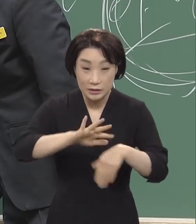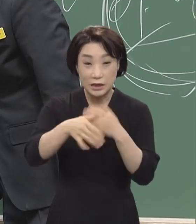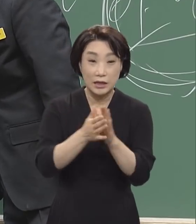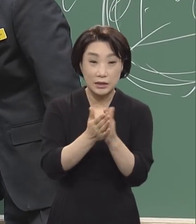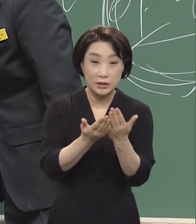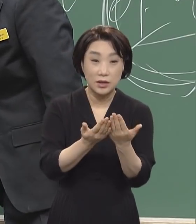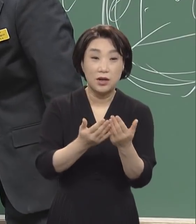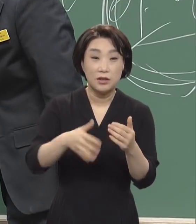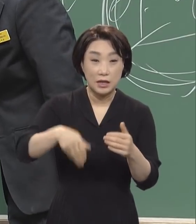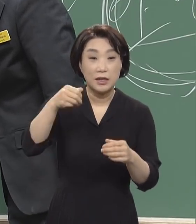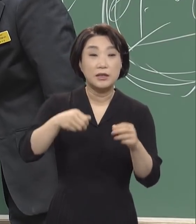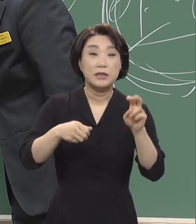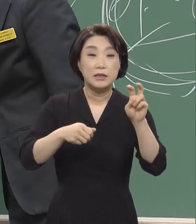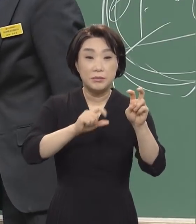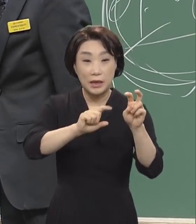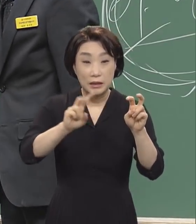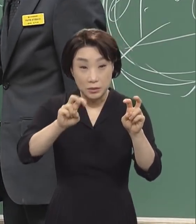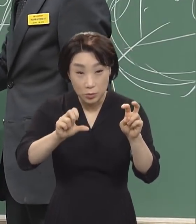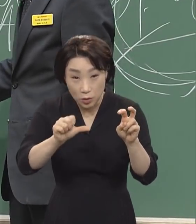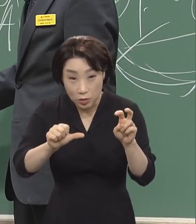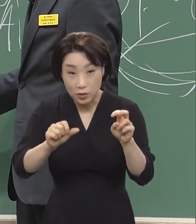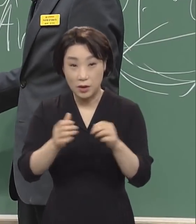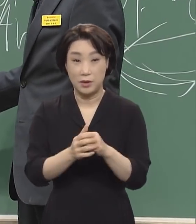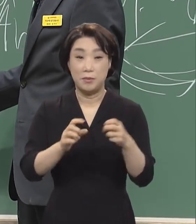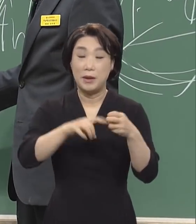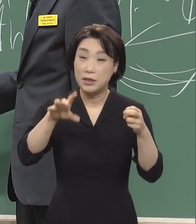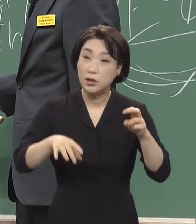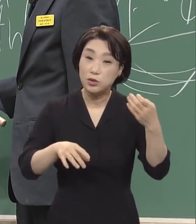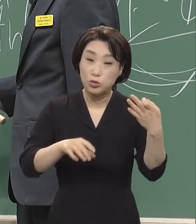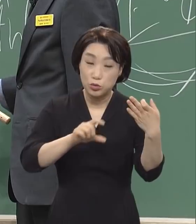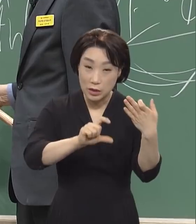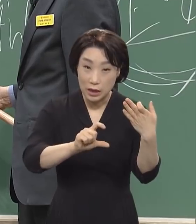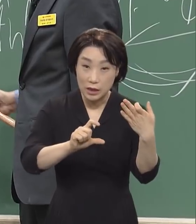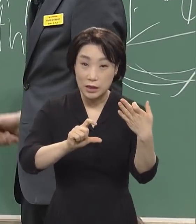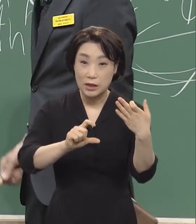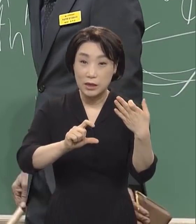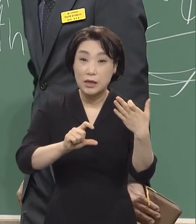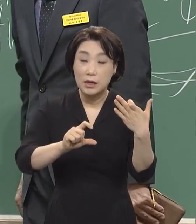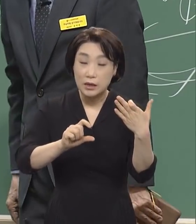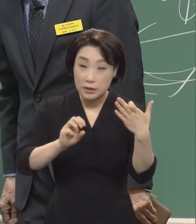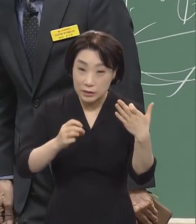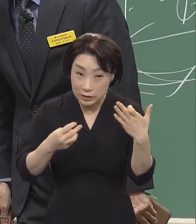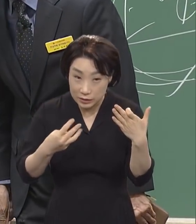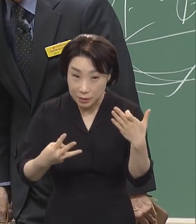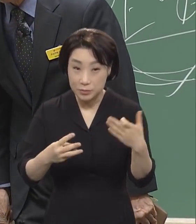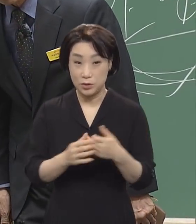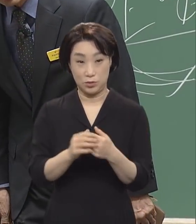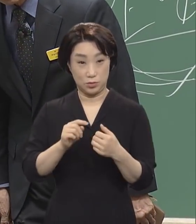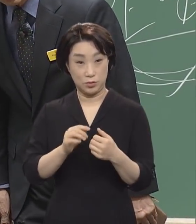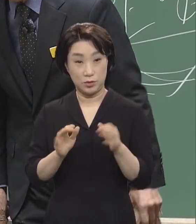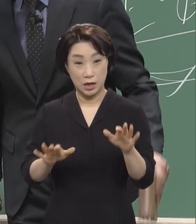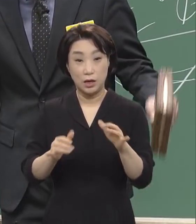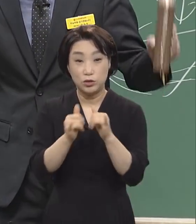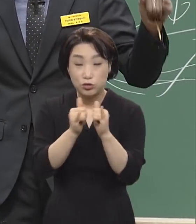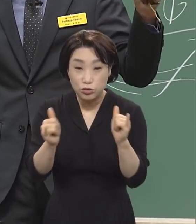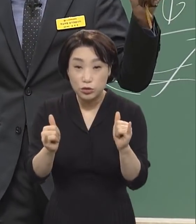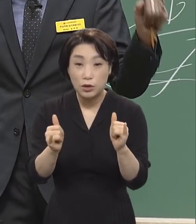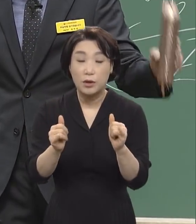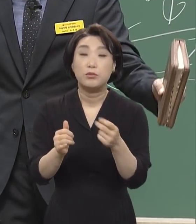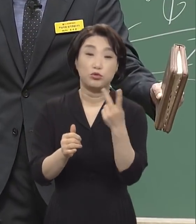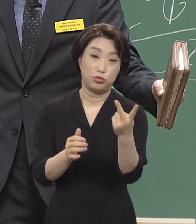마태범은 19장 3절로 6절에 둘이 아파야 한 몸을 이룰지니 사람이 나누지 못한다.